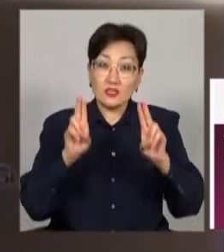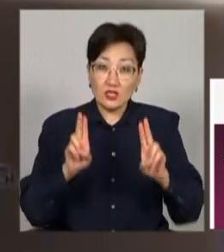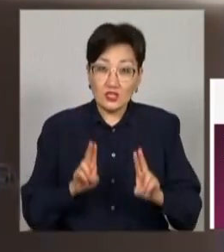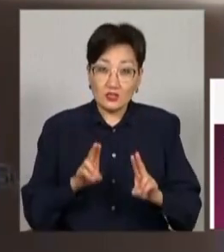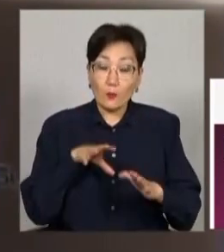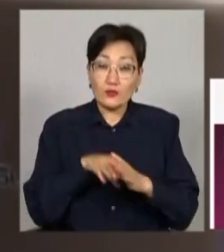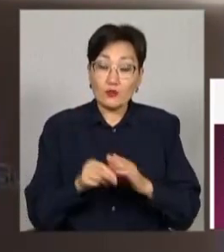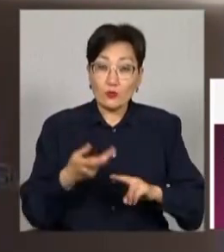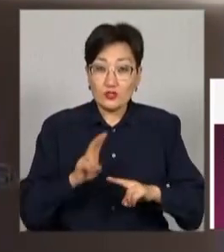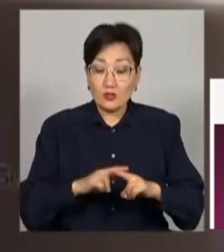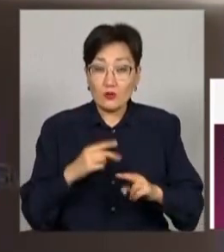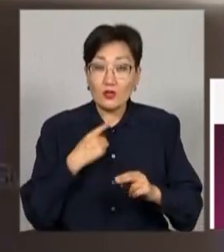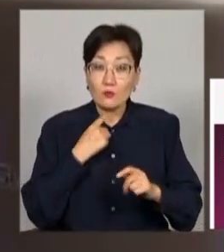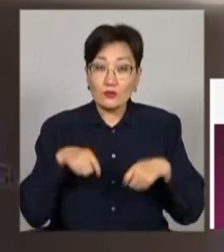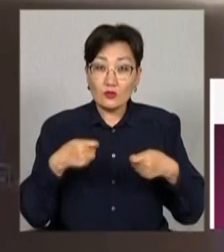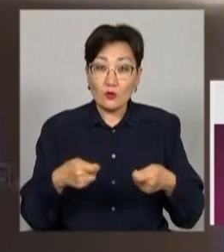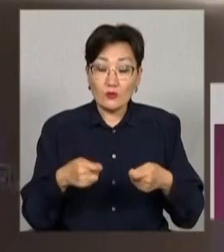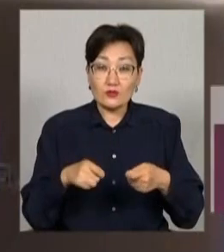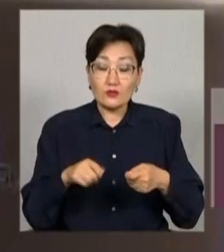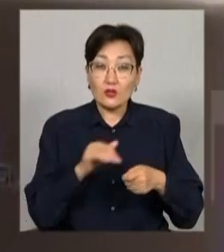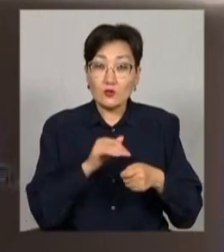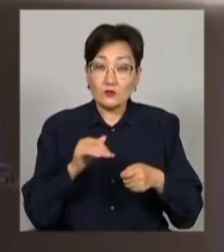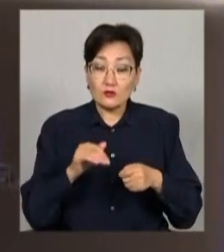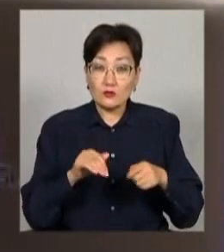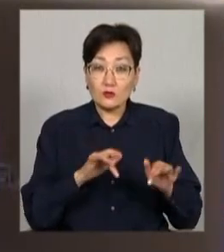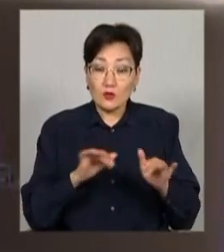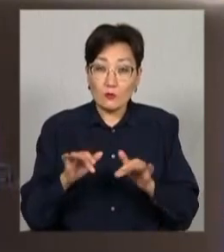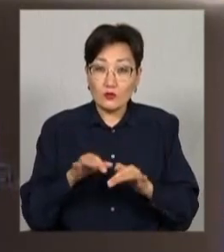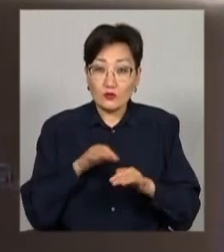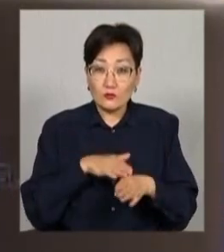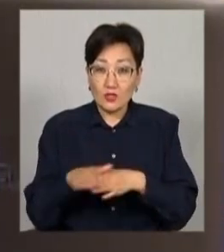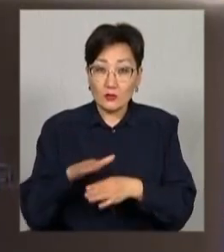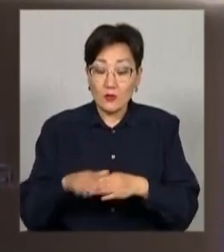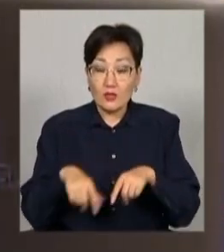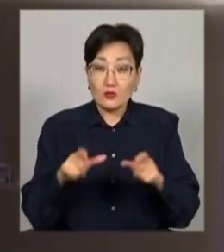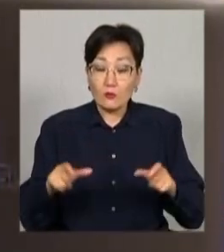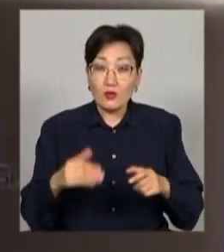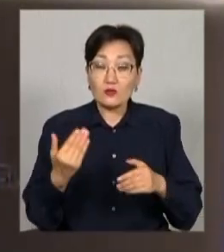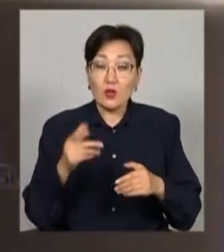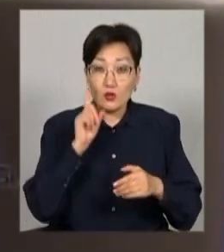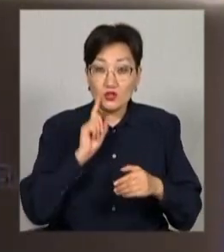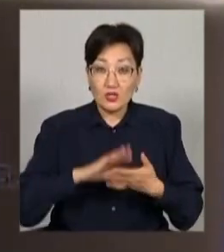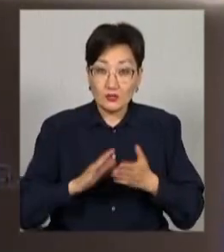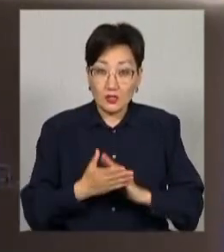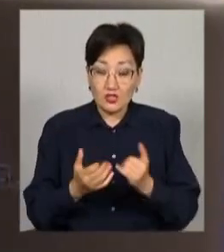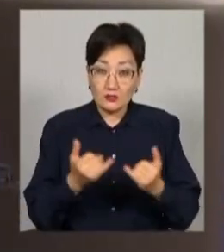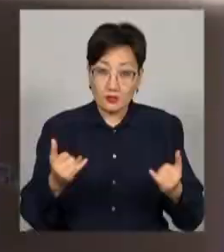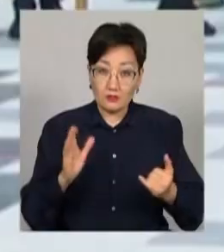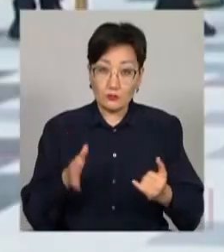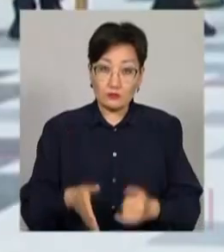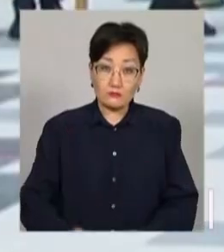қамтиды. Бұл дауыс беру рәсімін жүзеге асыру процесінде азаматтарға қолайлы жағдай жасайды.